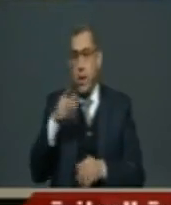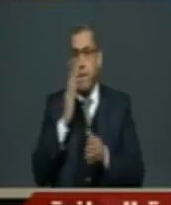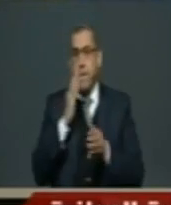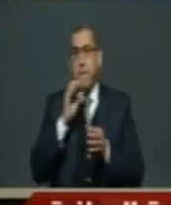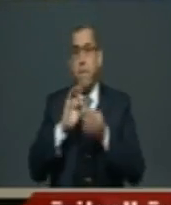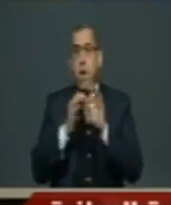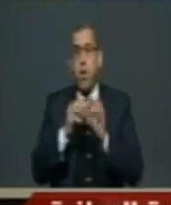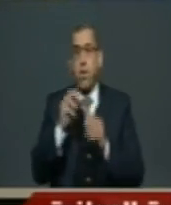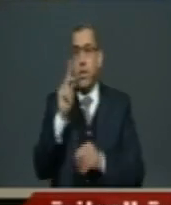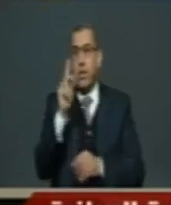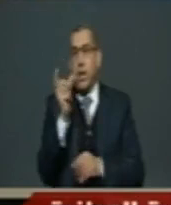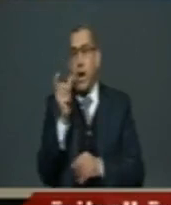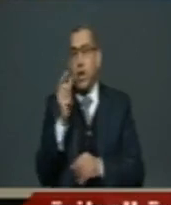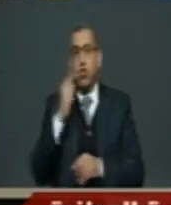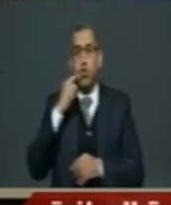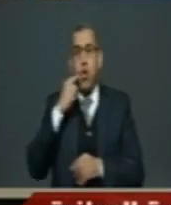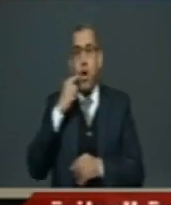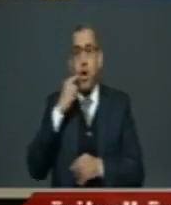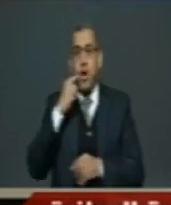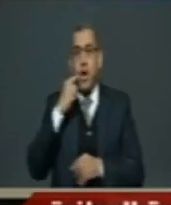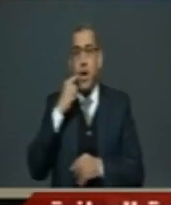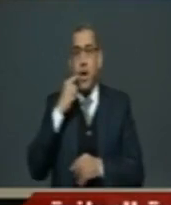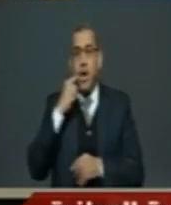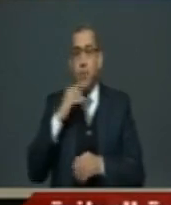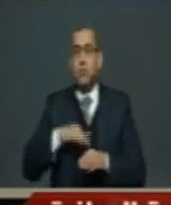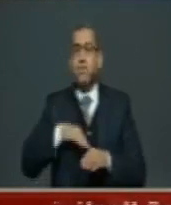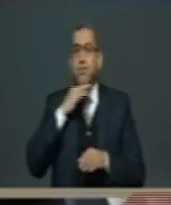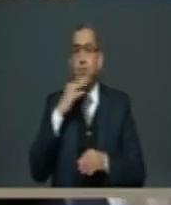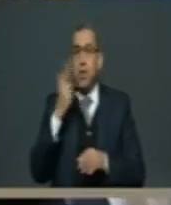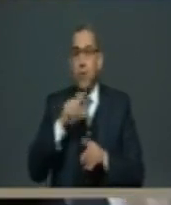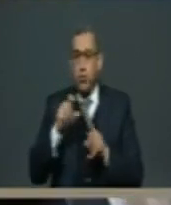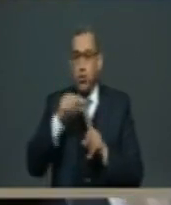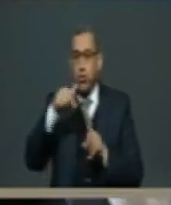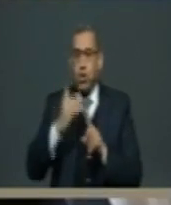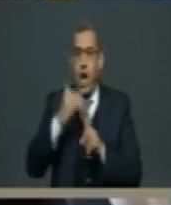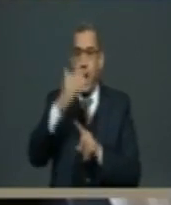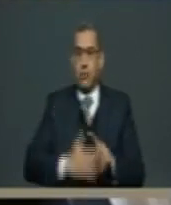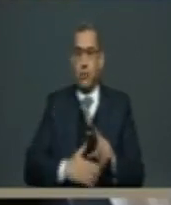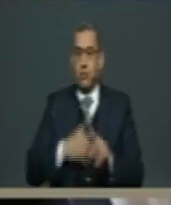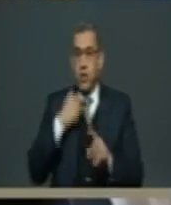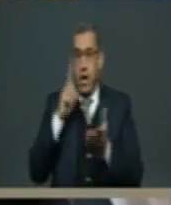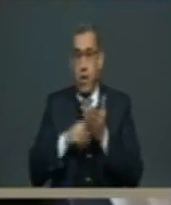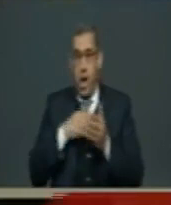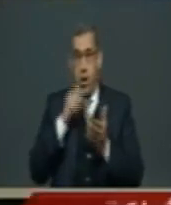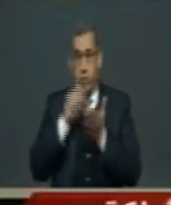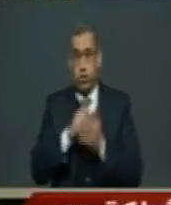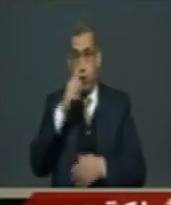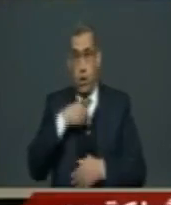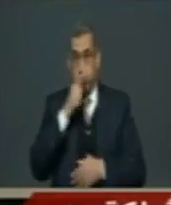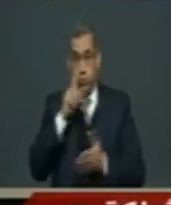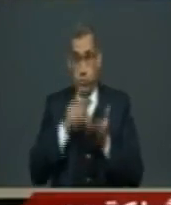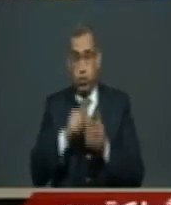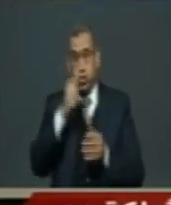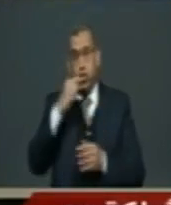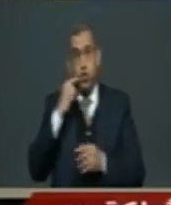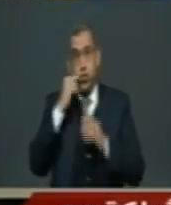2.8 مليون طن سكر، اللي هما بيغطونا اكتر من واحد. يعني لو انا عايز اكتب صح ان شاء الله السكر الى